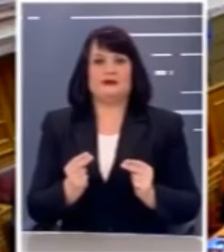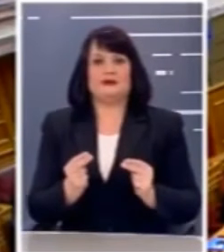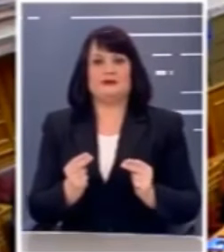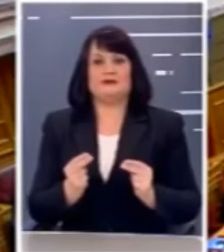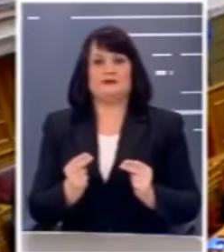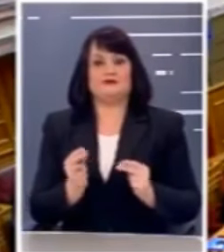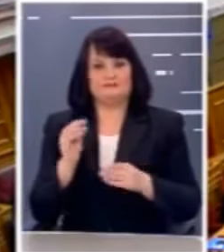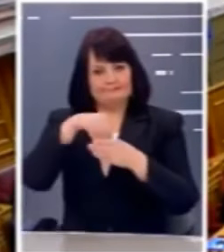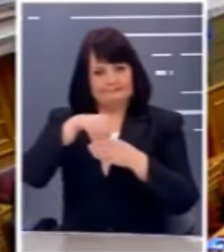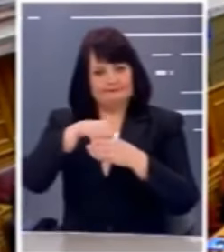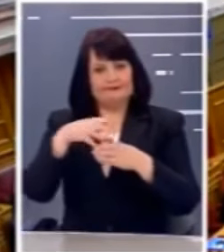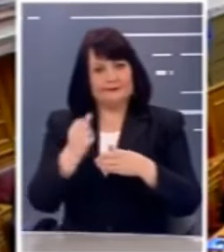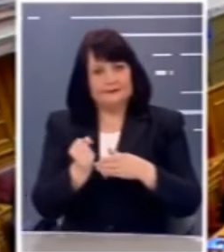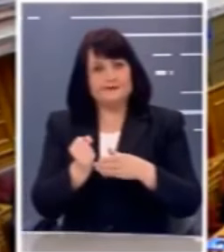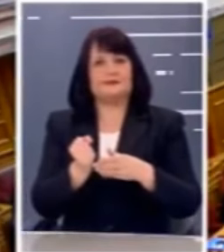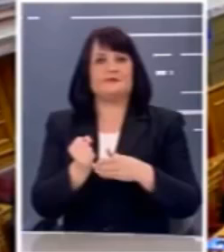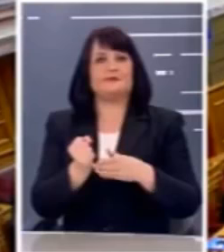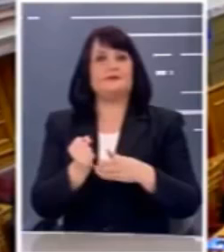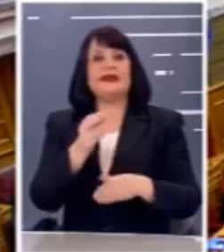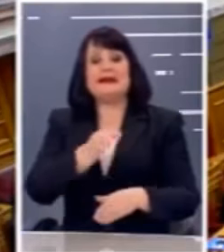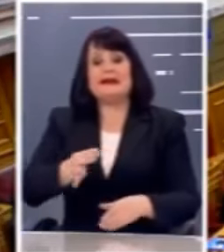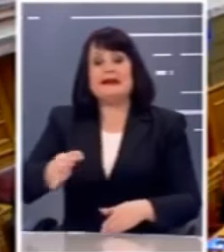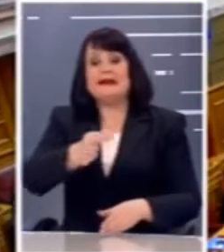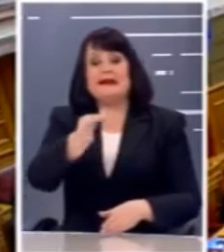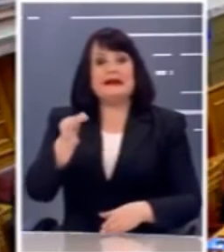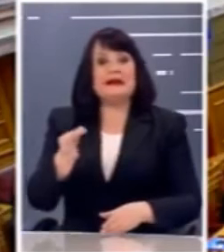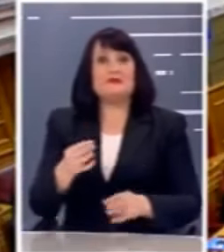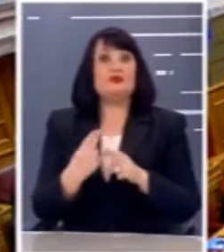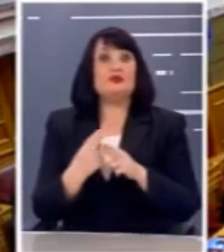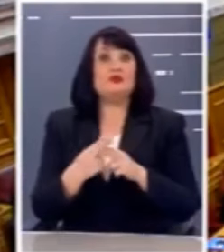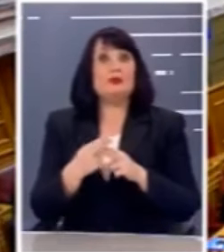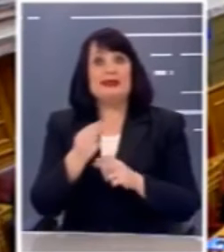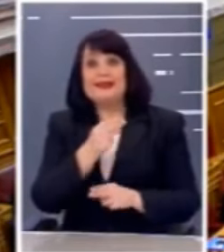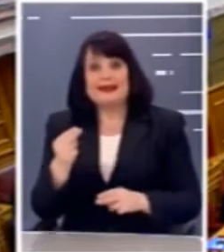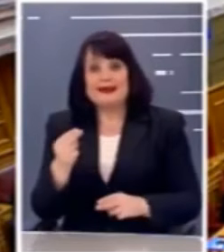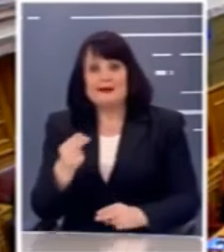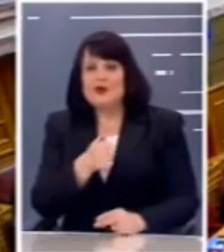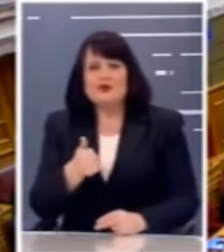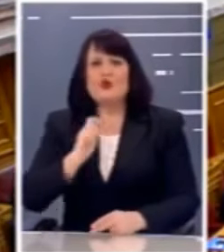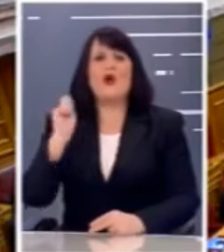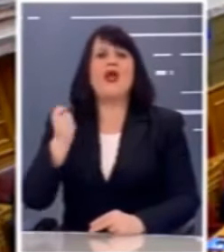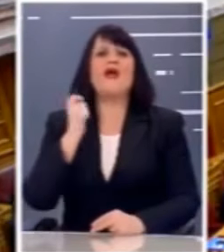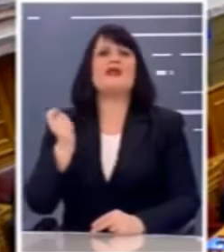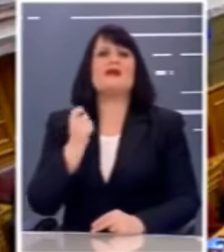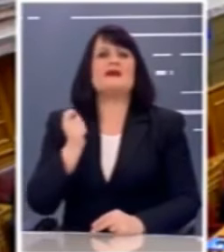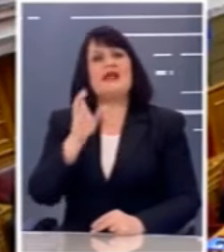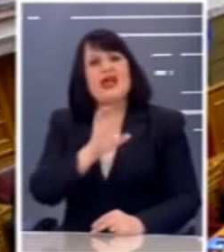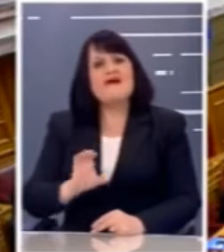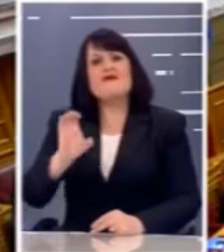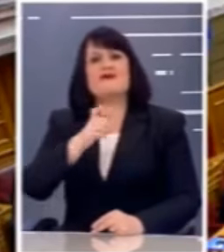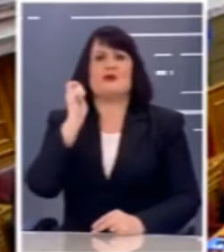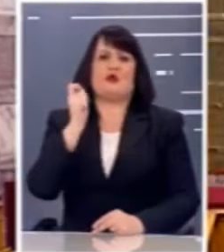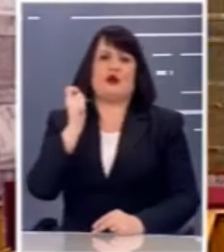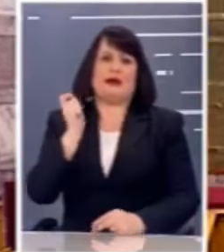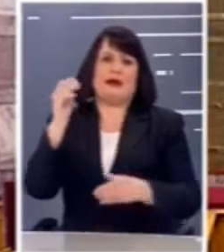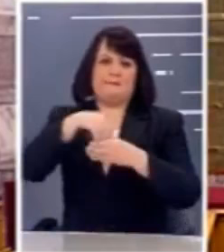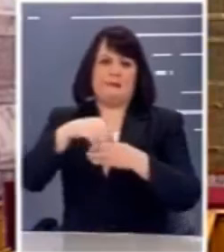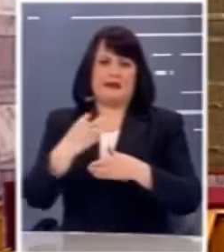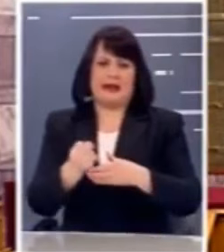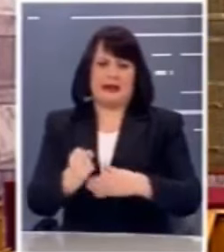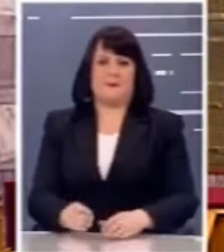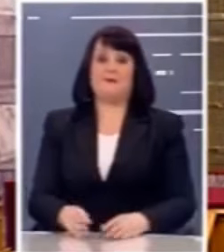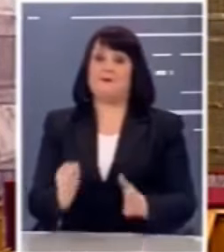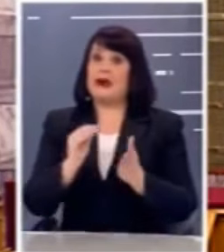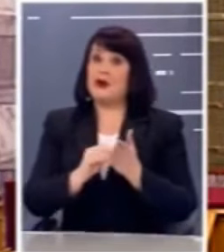να περιλαμβάνεται η ρήτρα νησιωτικότητας όχι μόνο σε εθνικές αλλά και σε ευρωπαϊκές πολιτικές.